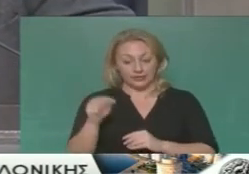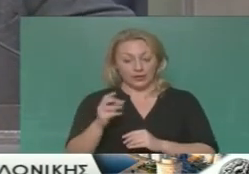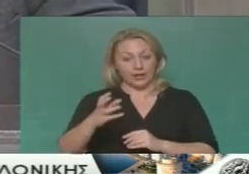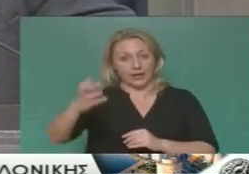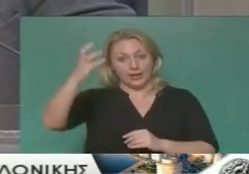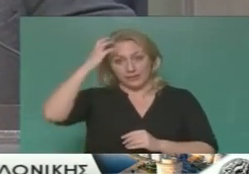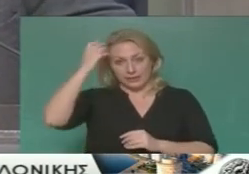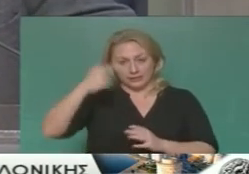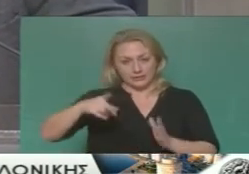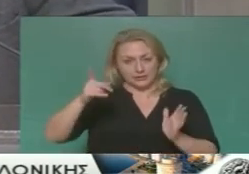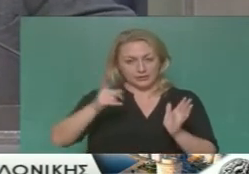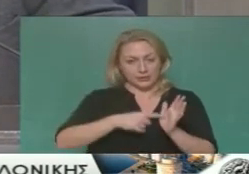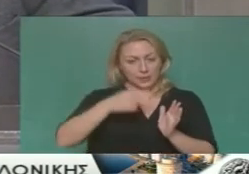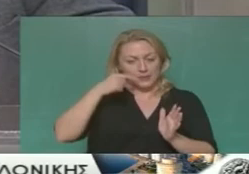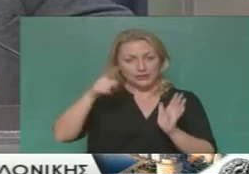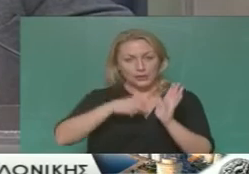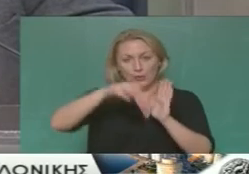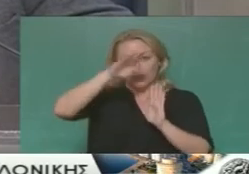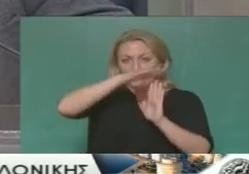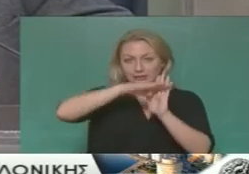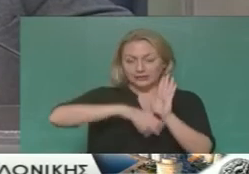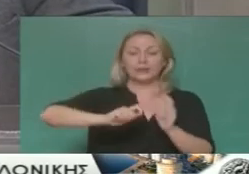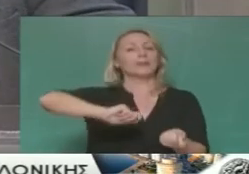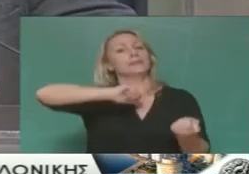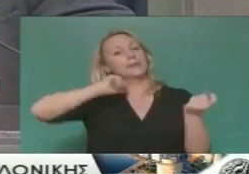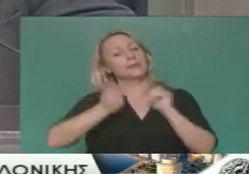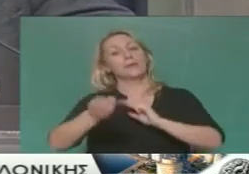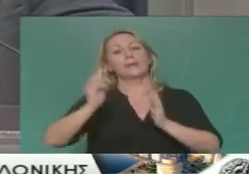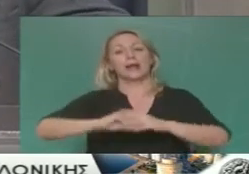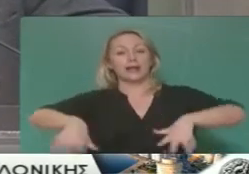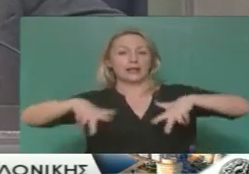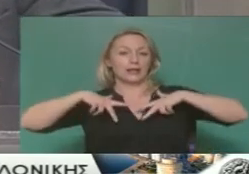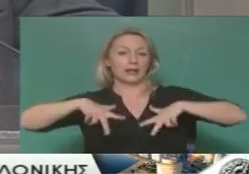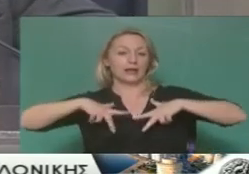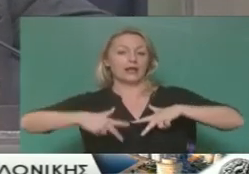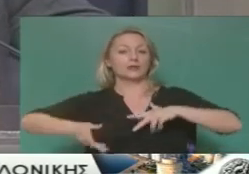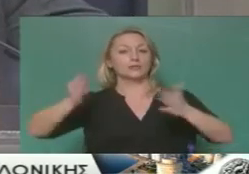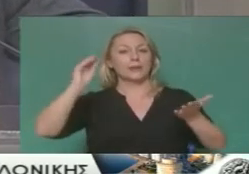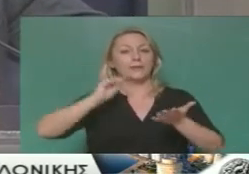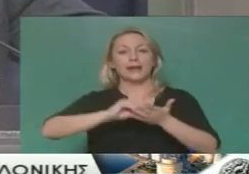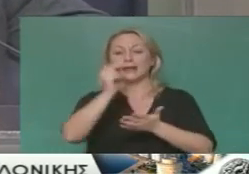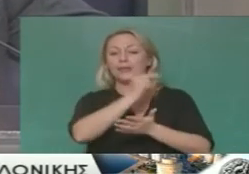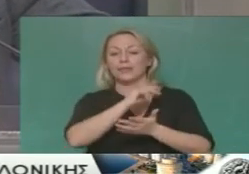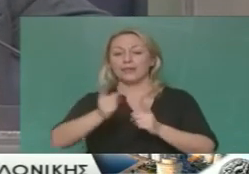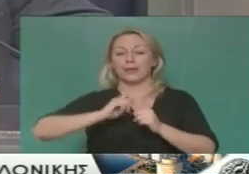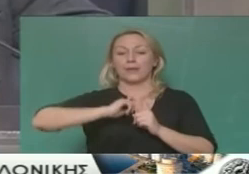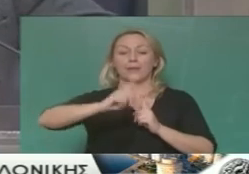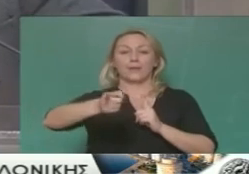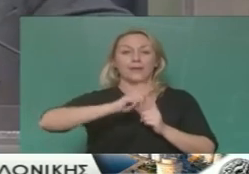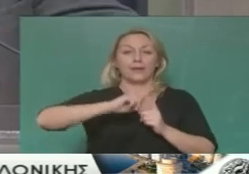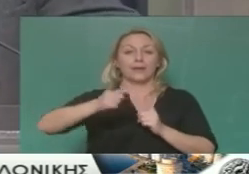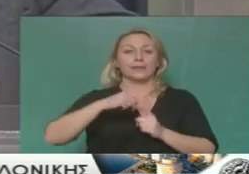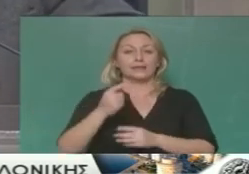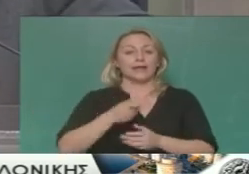θυμάστε με τον νόμο, το οποίο ας πούμε έγινε η θεσμική αλλαγή και ξανακρατικοποιήθηκαν και ξαναπήγαμε σε αυτό το θέμα στο να μετακυλούμε συνέχεια